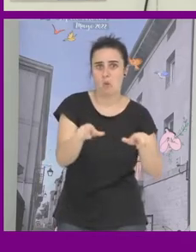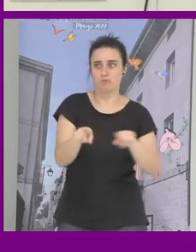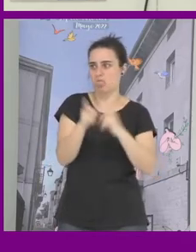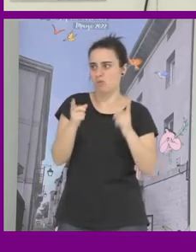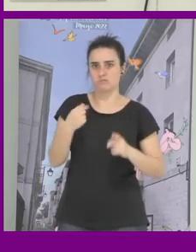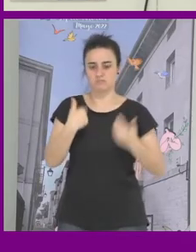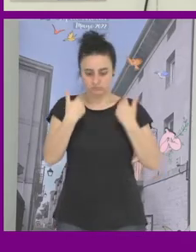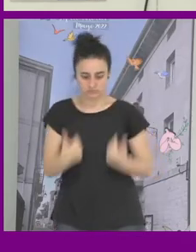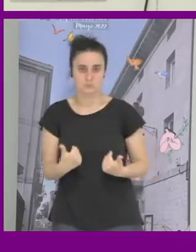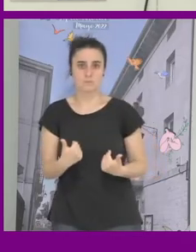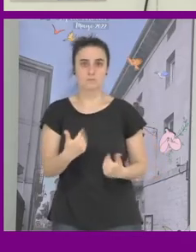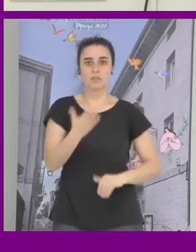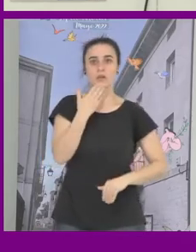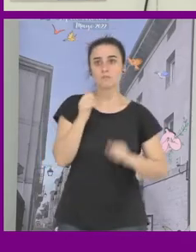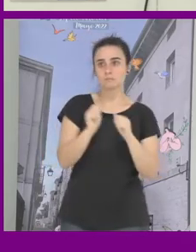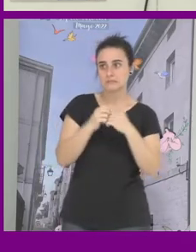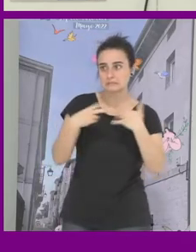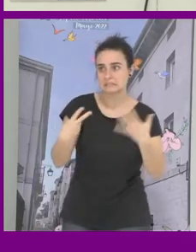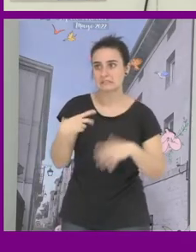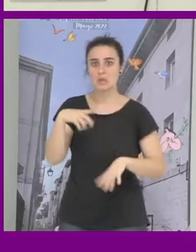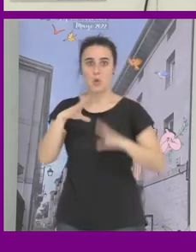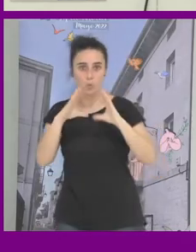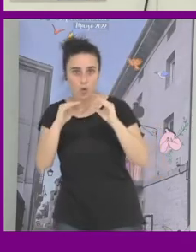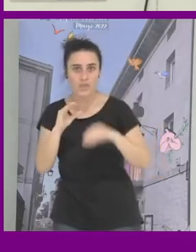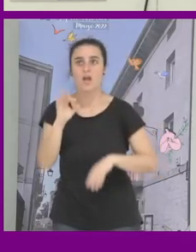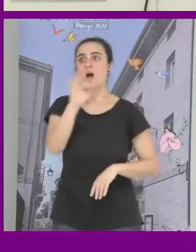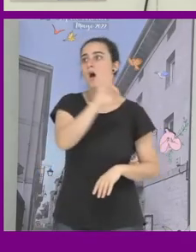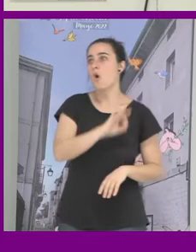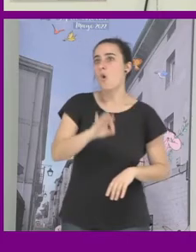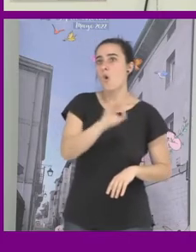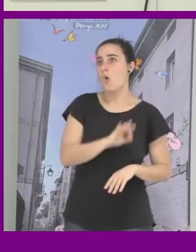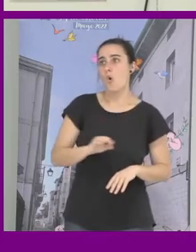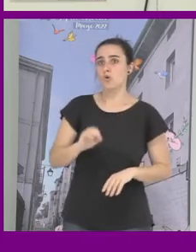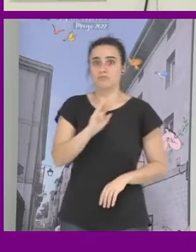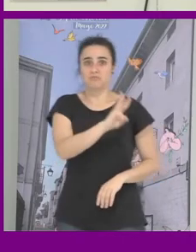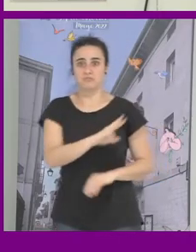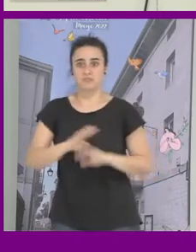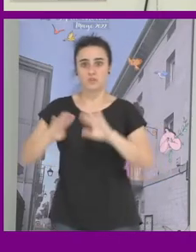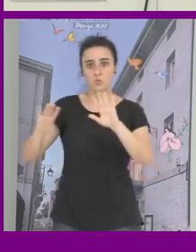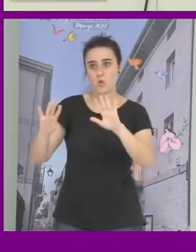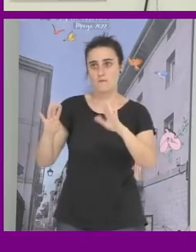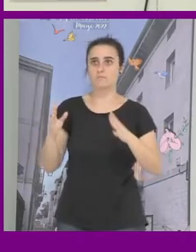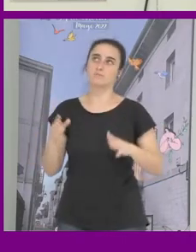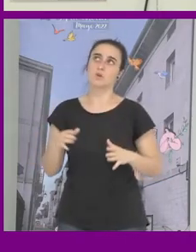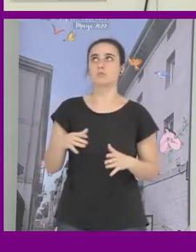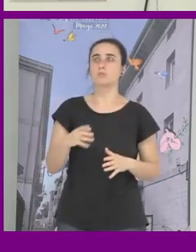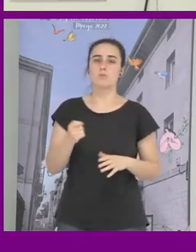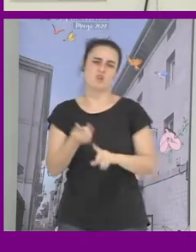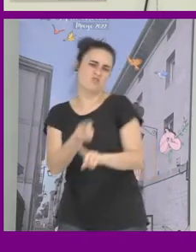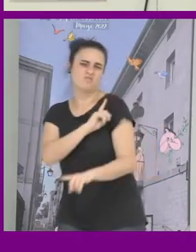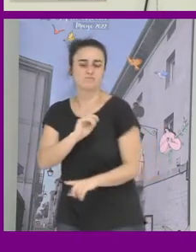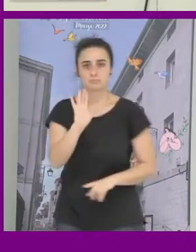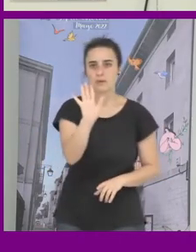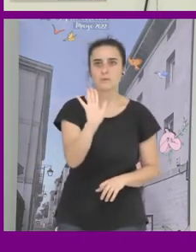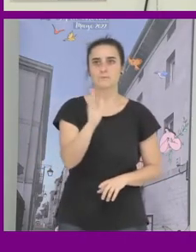izatea 27 urte dituen boiera, edota 29 urteko, bueno, hor exageratu egin dut, baina esan